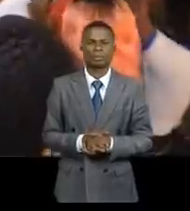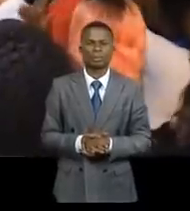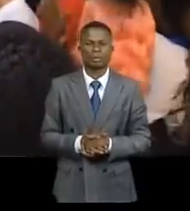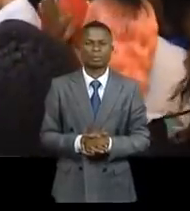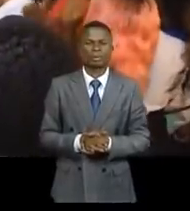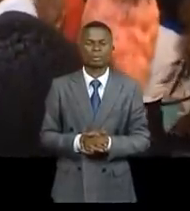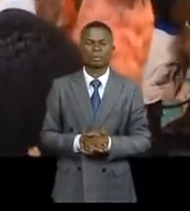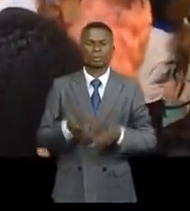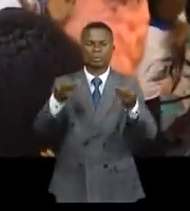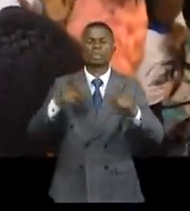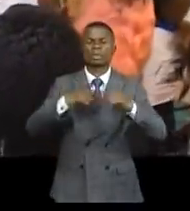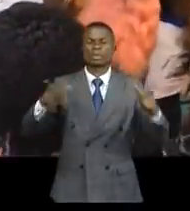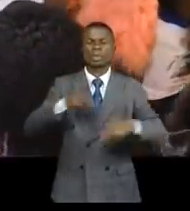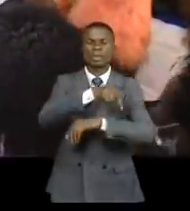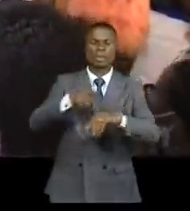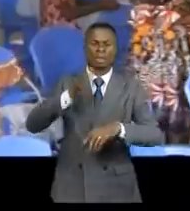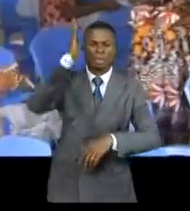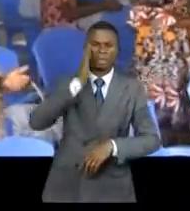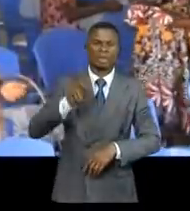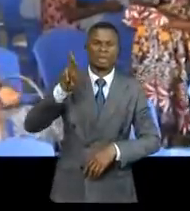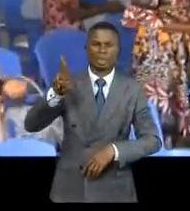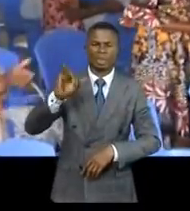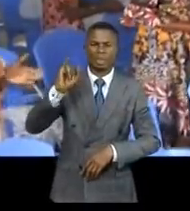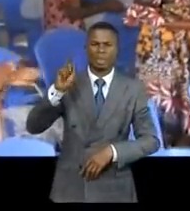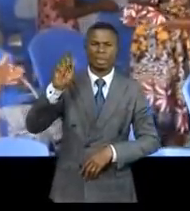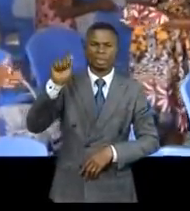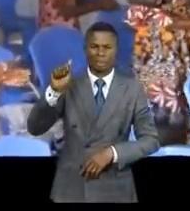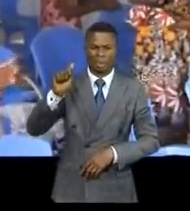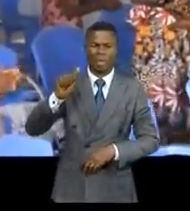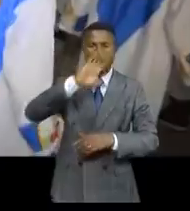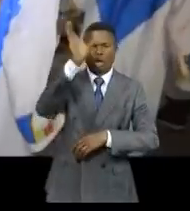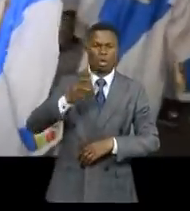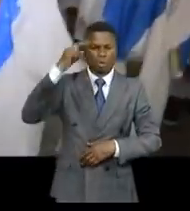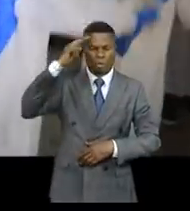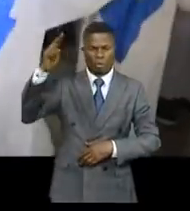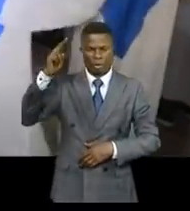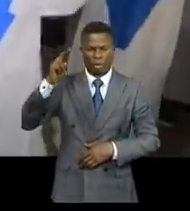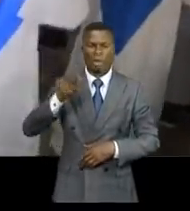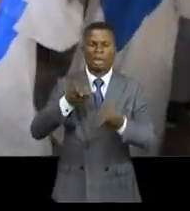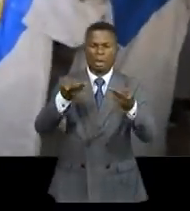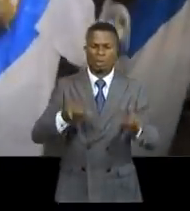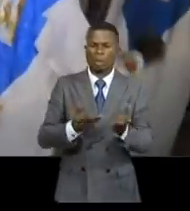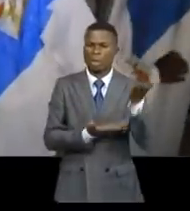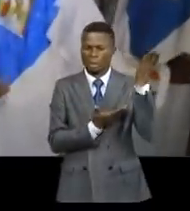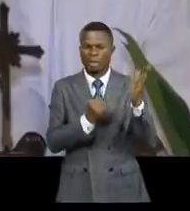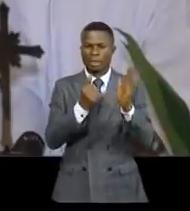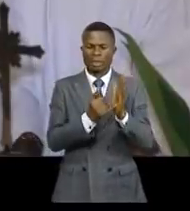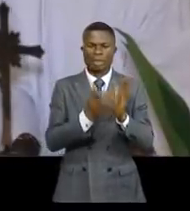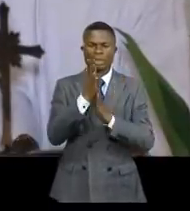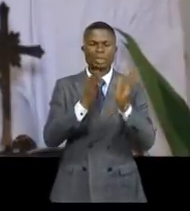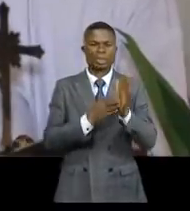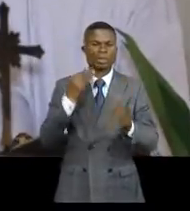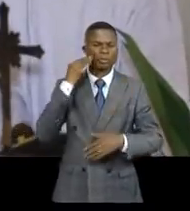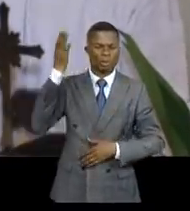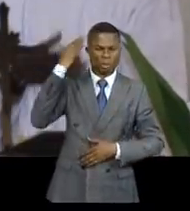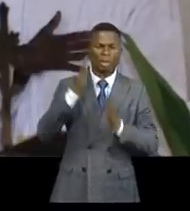La salle polyvalente de la paroisse Sainte Rita, cité Pumbwa, Mongafula, ville province Kinshasa, a servi de cadre le samedi 19 juin dernier à